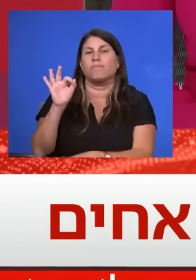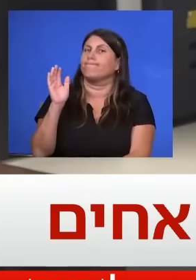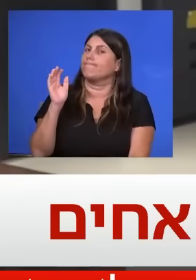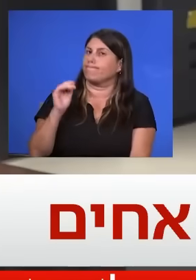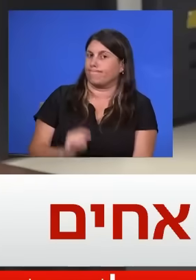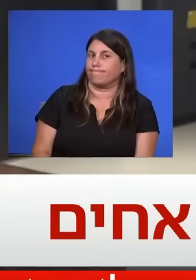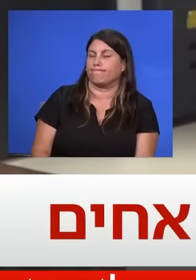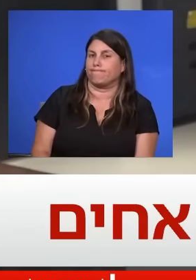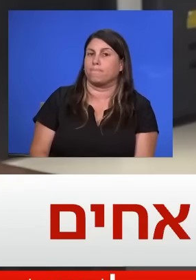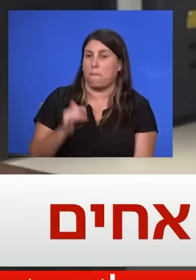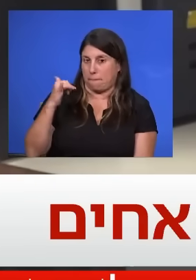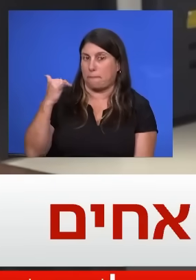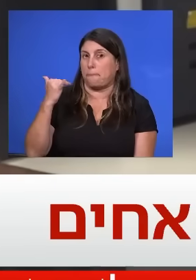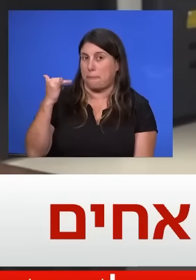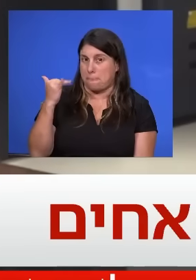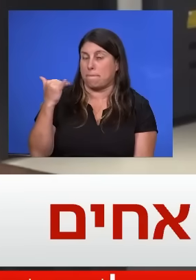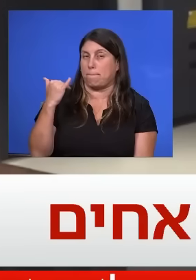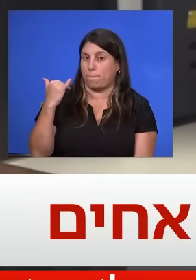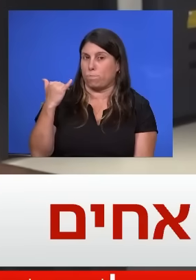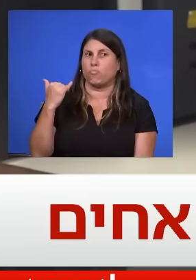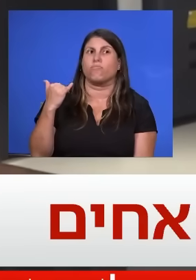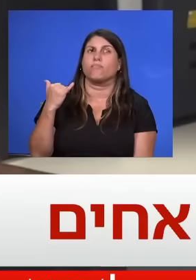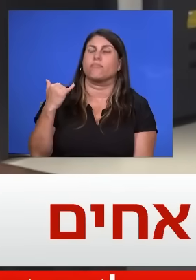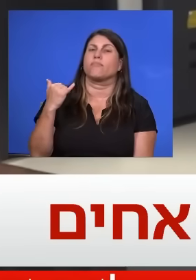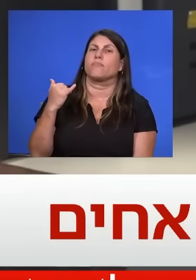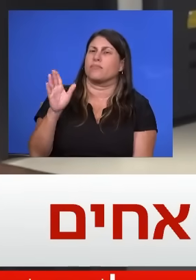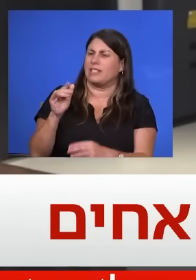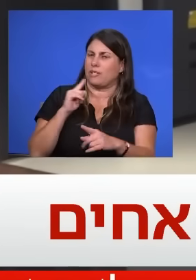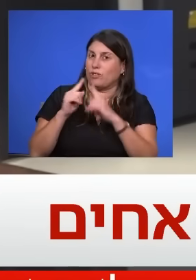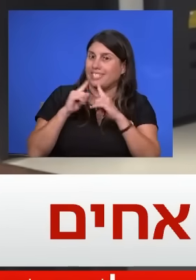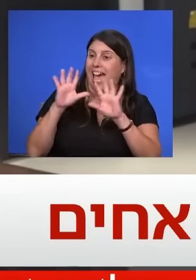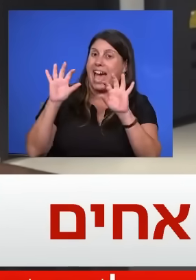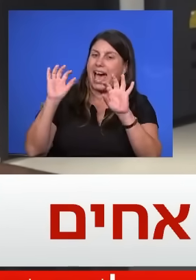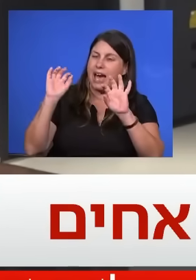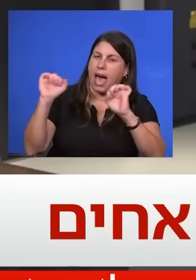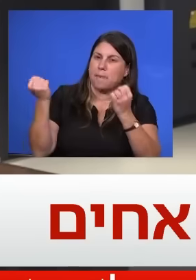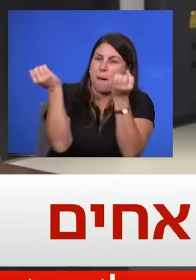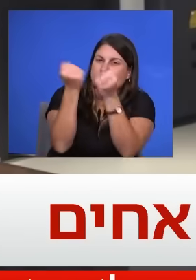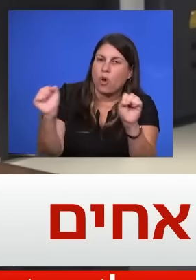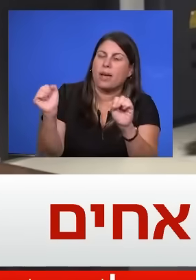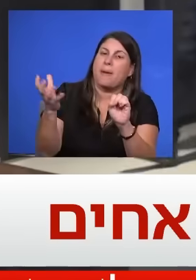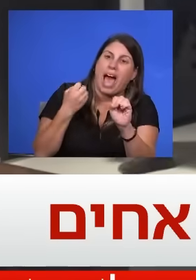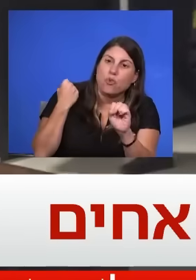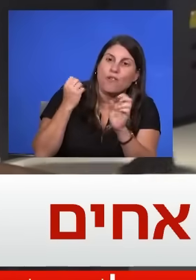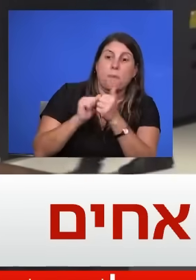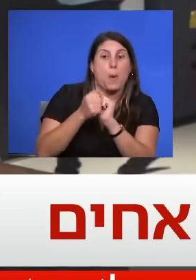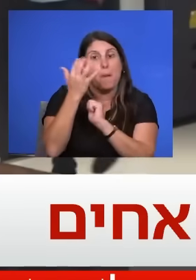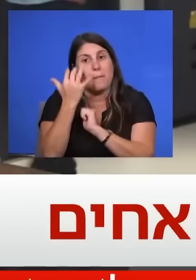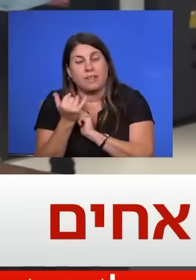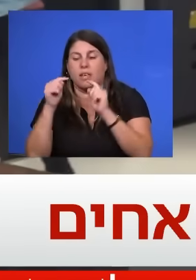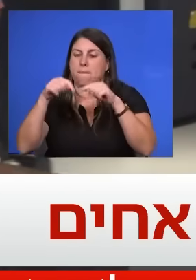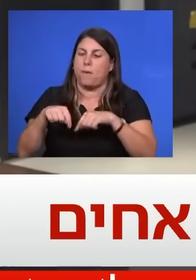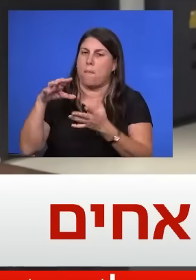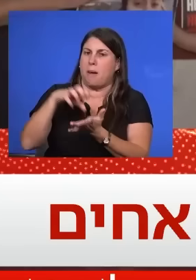כן, מיכל, אז בעוד שכל העת יש שיח על האם ישוחררו עוד חטופים ומתי, כאן במטה ממשיכים לעבוד כל